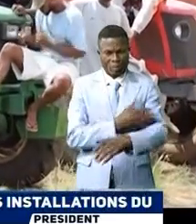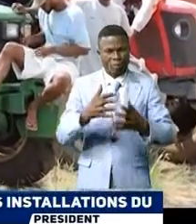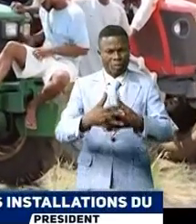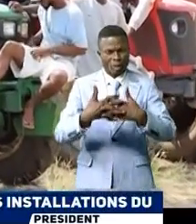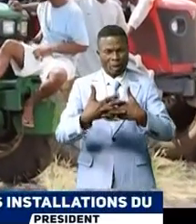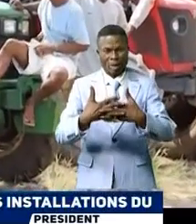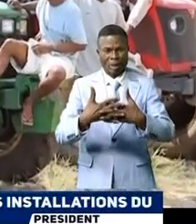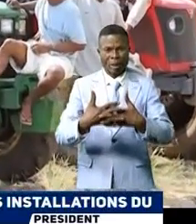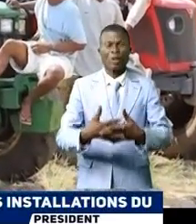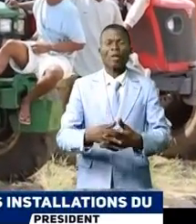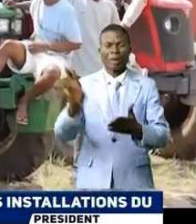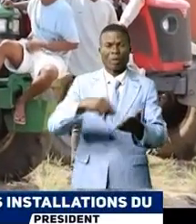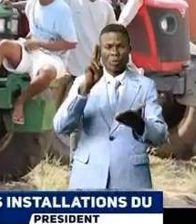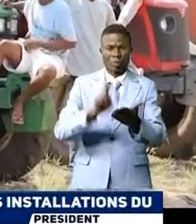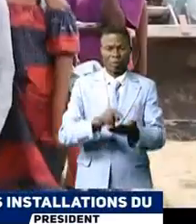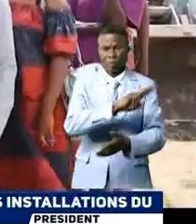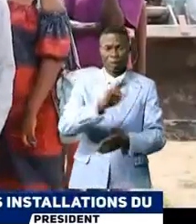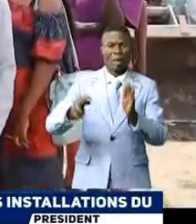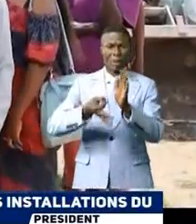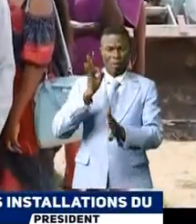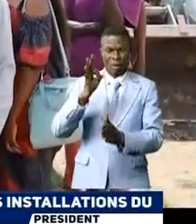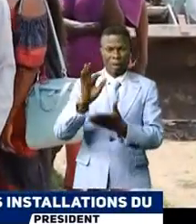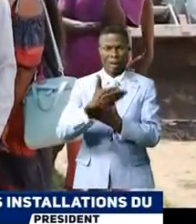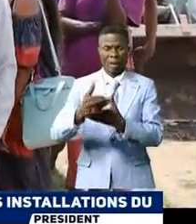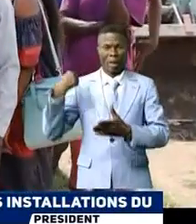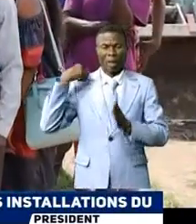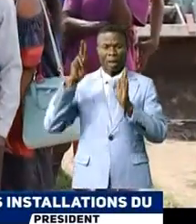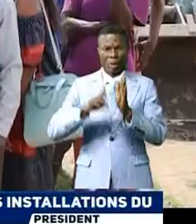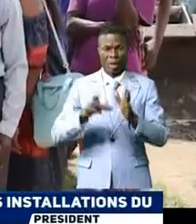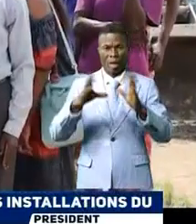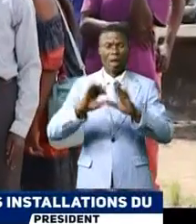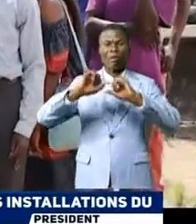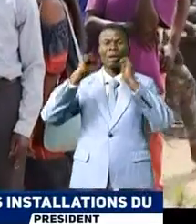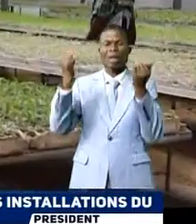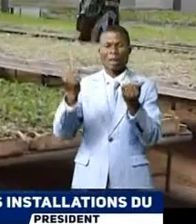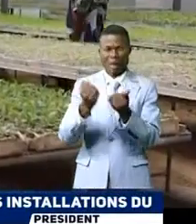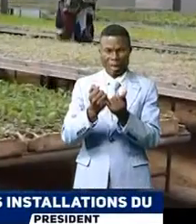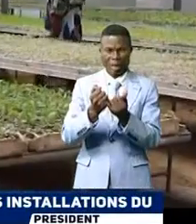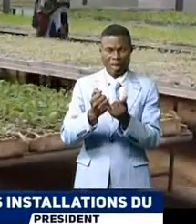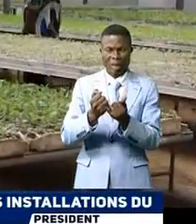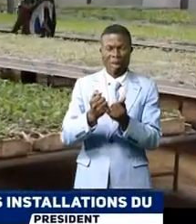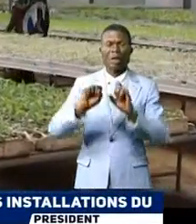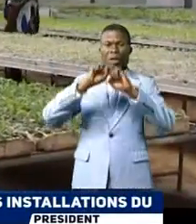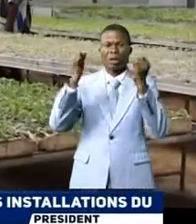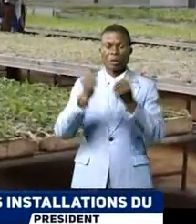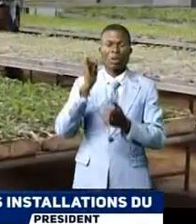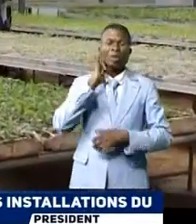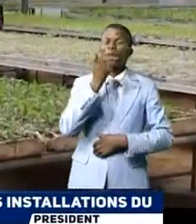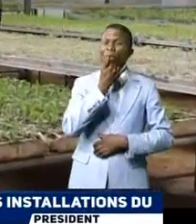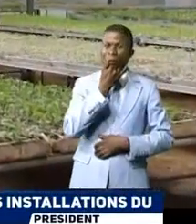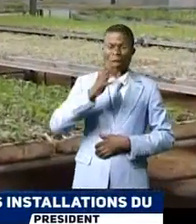partenariat sera alors signé en 2013 entre le gouvernement et la firme LR Group, société